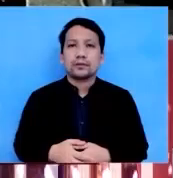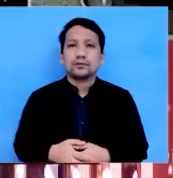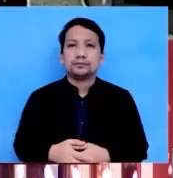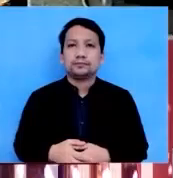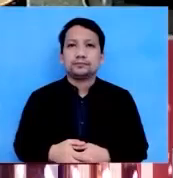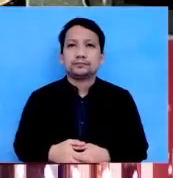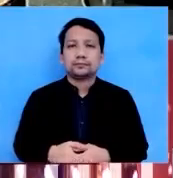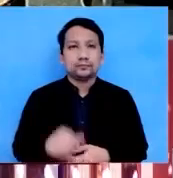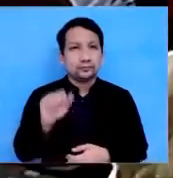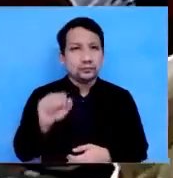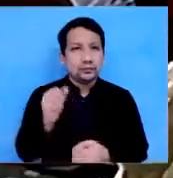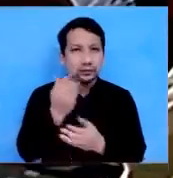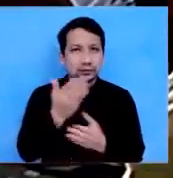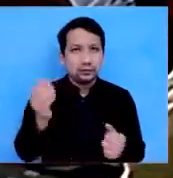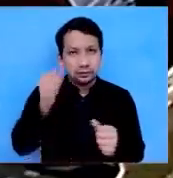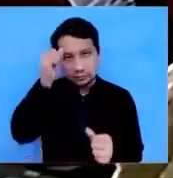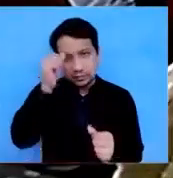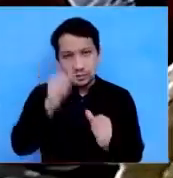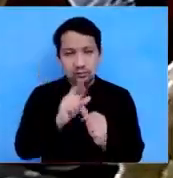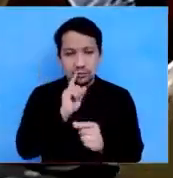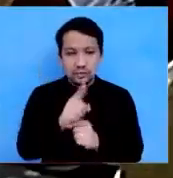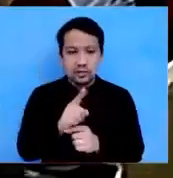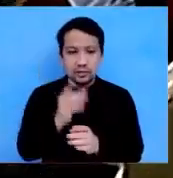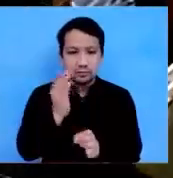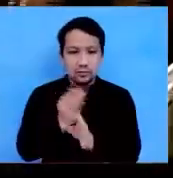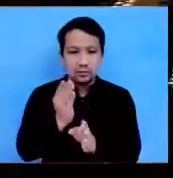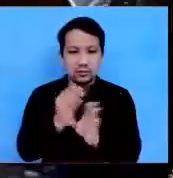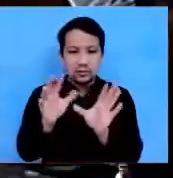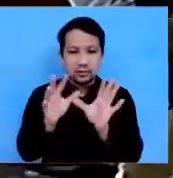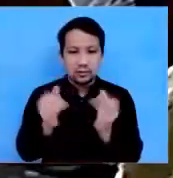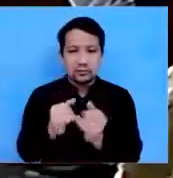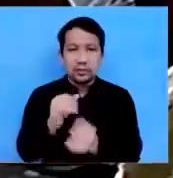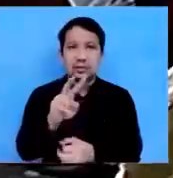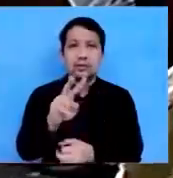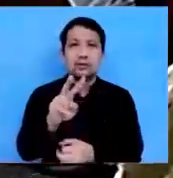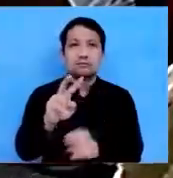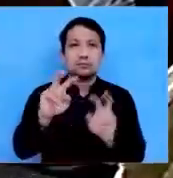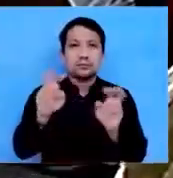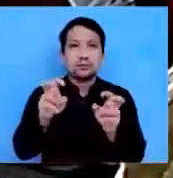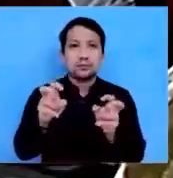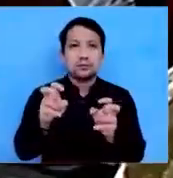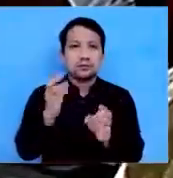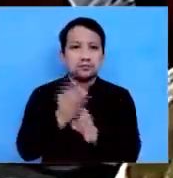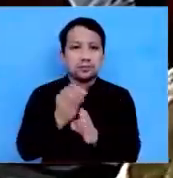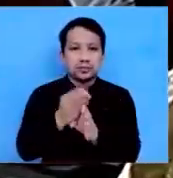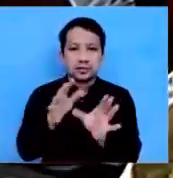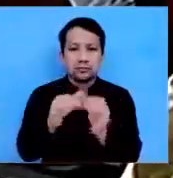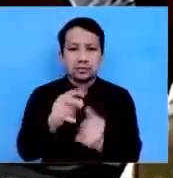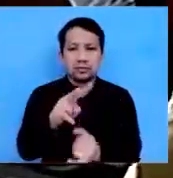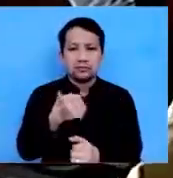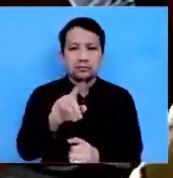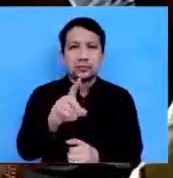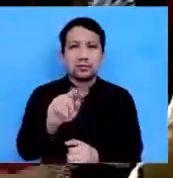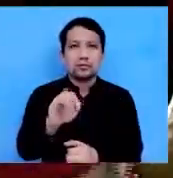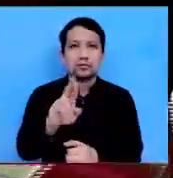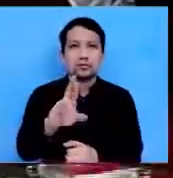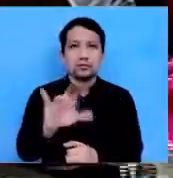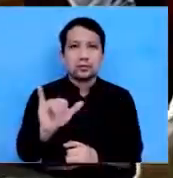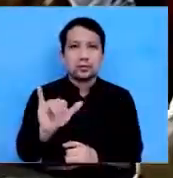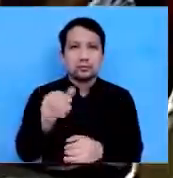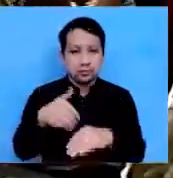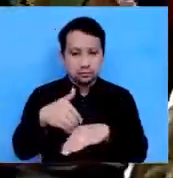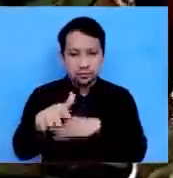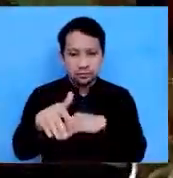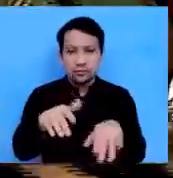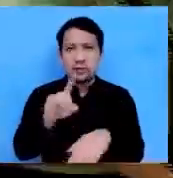Yes, Mean, yan ang tinayak ng bus operator nga ng Victory Liner dahil higit 100 bus yung dineploy nila ngayong